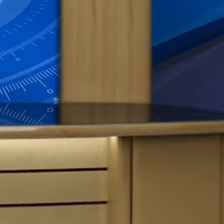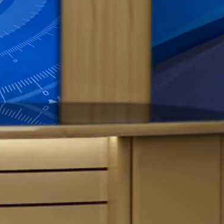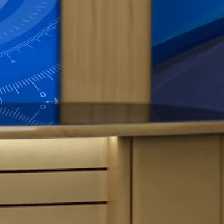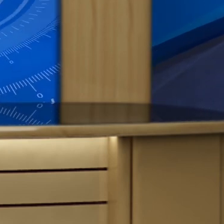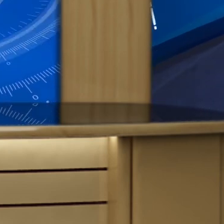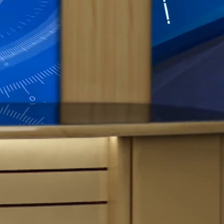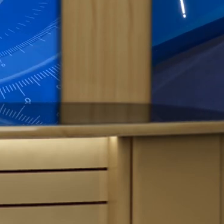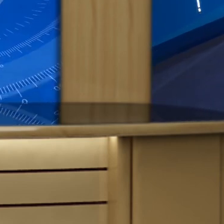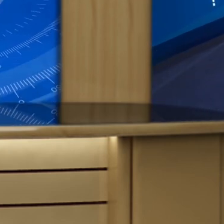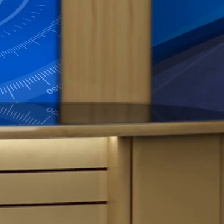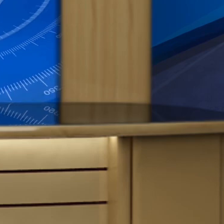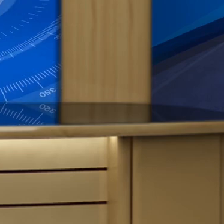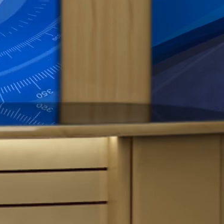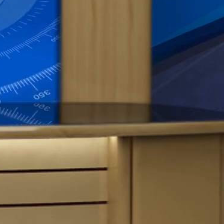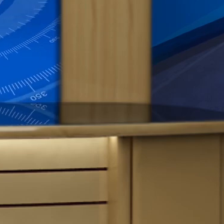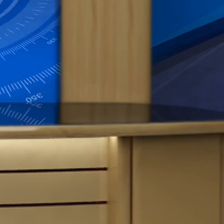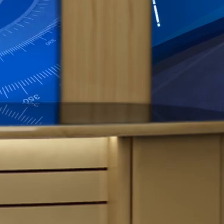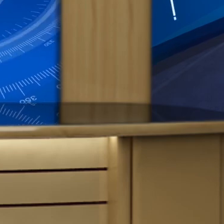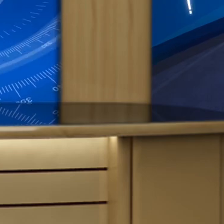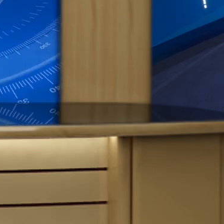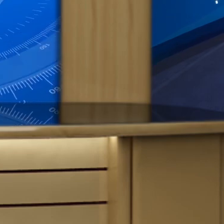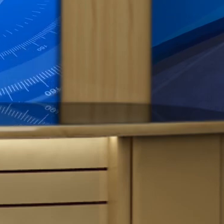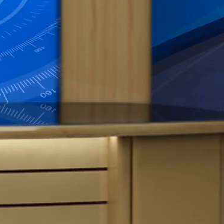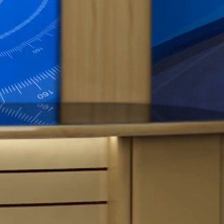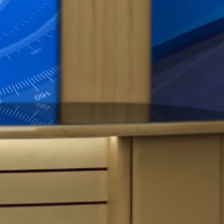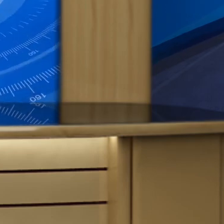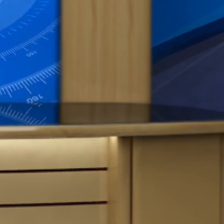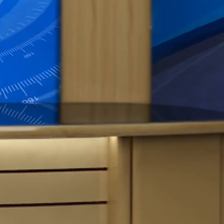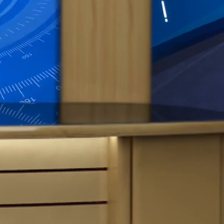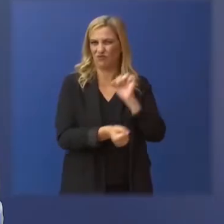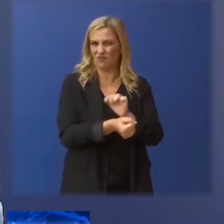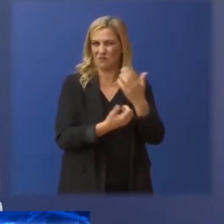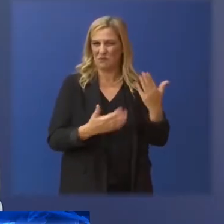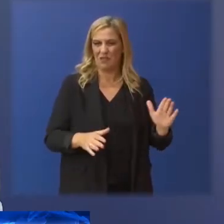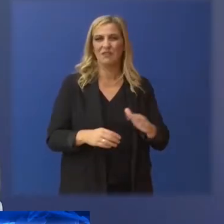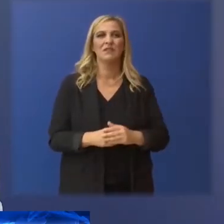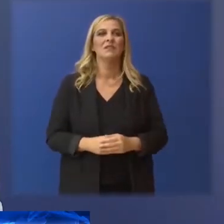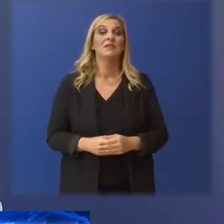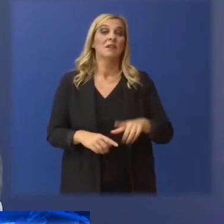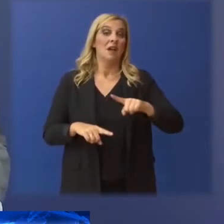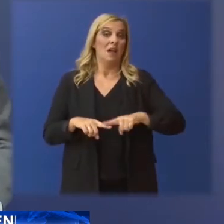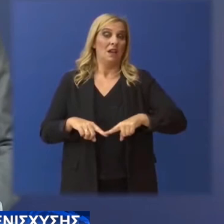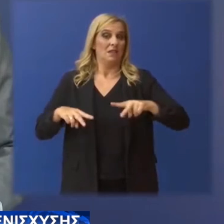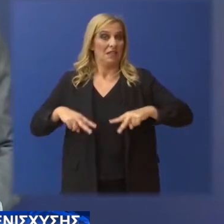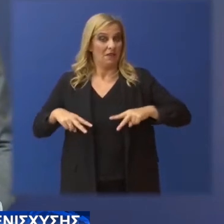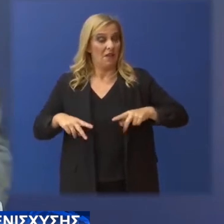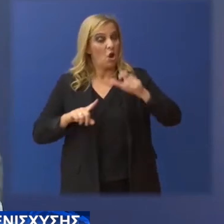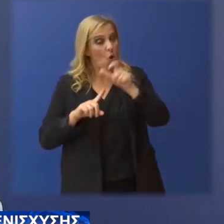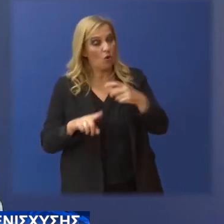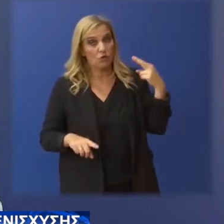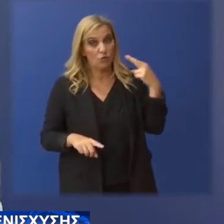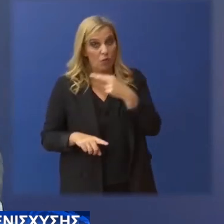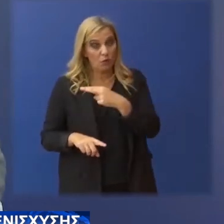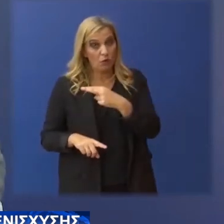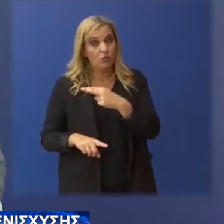της καθημερινότητας των πολιτών και των κρίσιμων υποδομών του κράτους. Τα συλληπιτήριά του προς τις οικογένειες των νεκρών